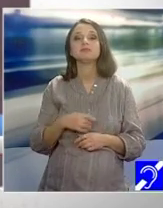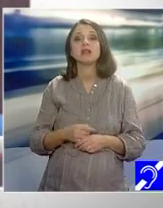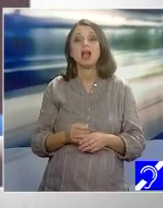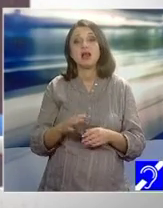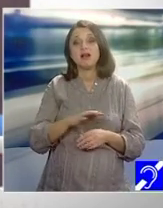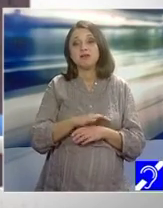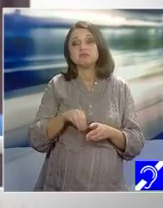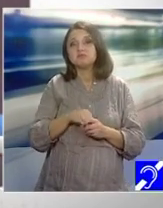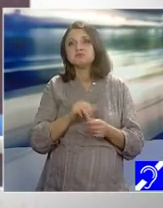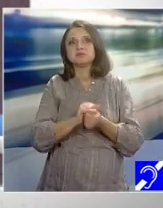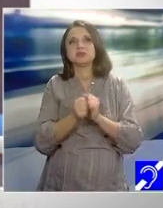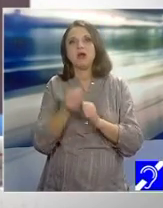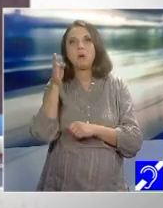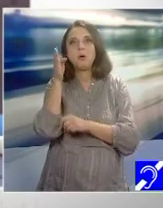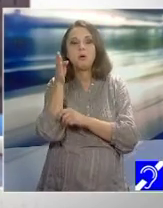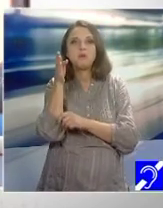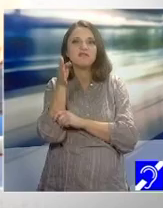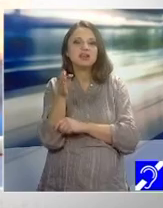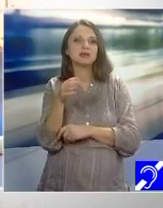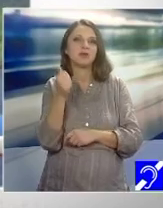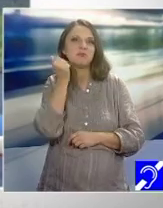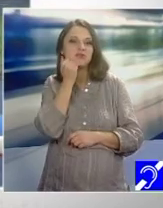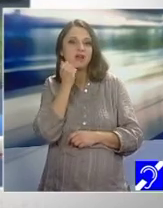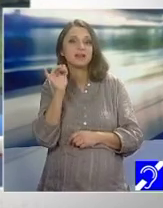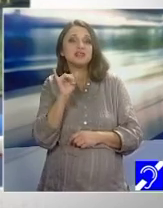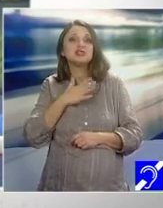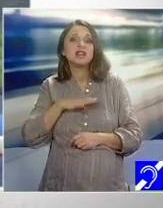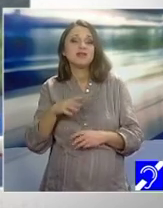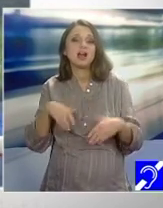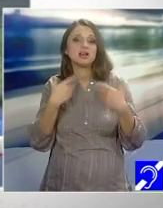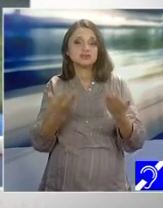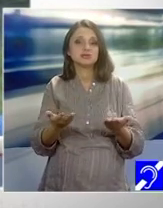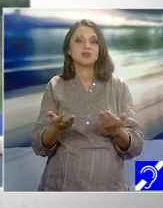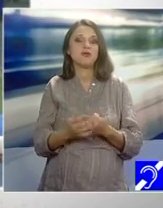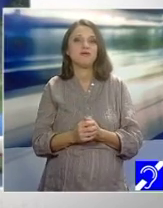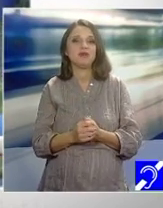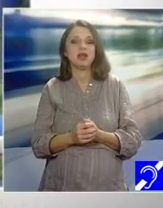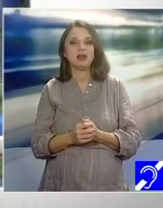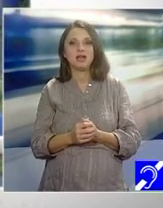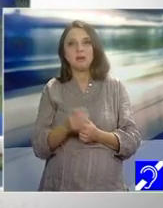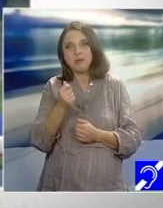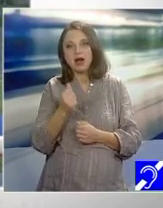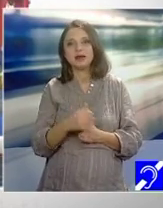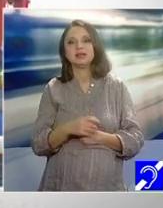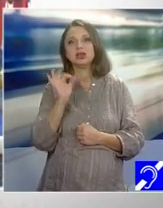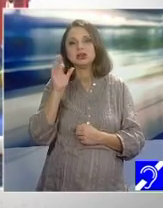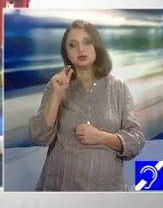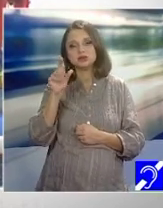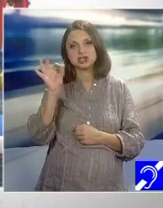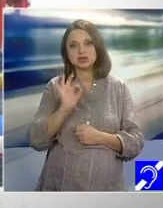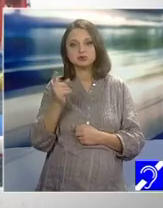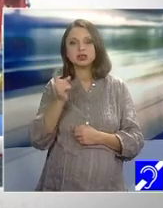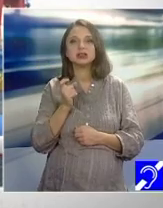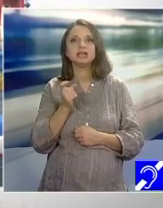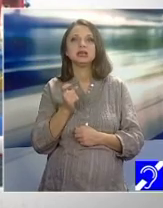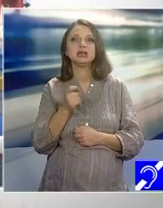companiile private care au posibilitatea să redirecționeze către acest serviciu 20% din impozitul pe profit. Medicii susțin că de când funcționează